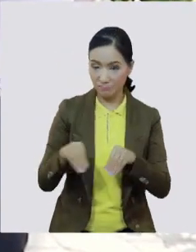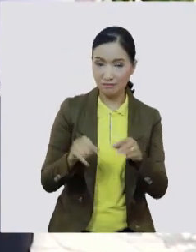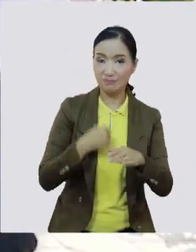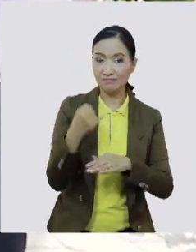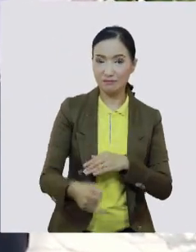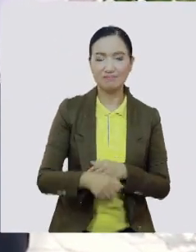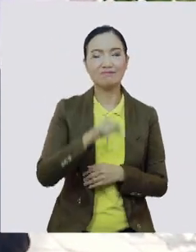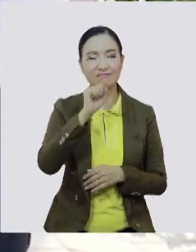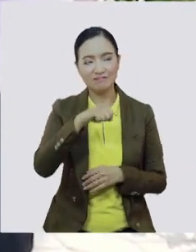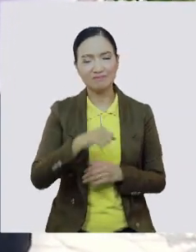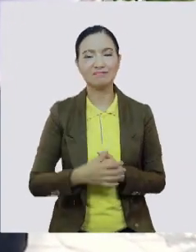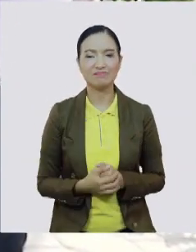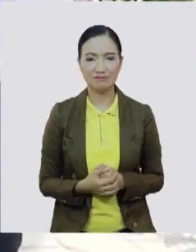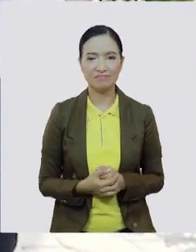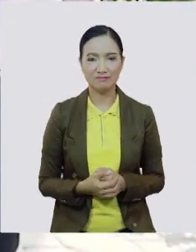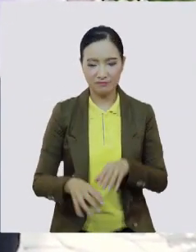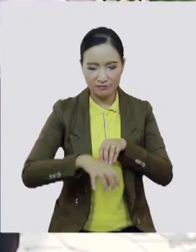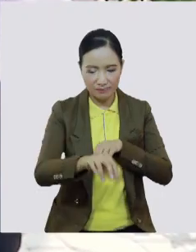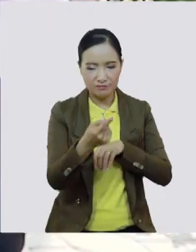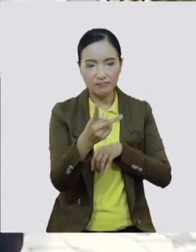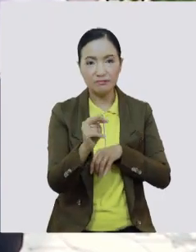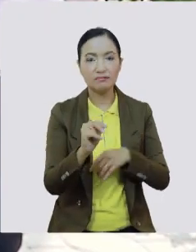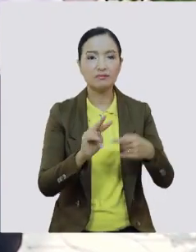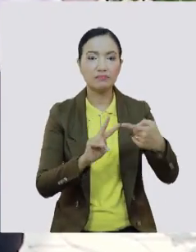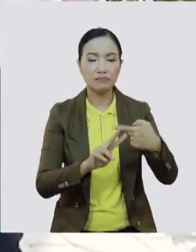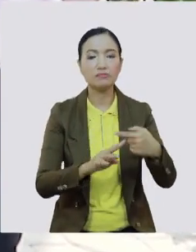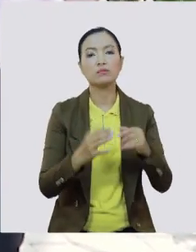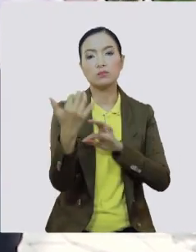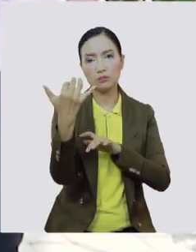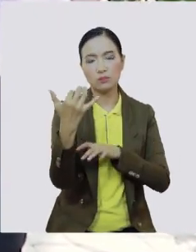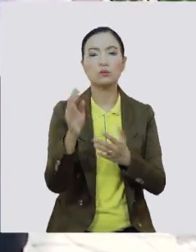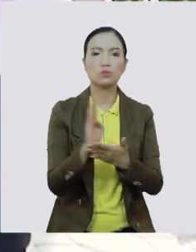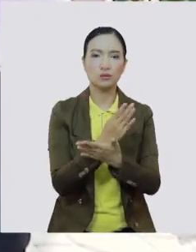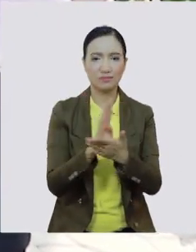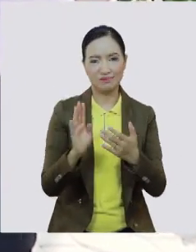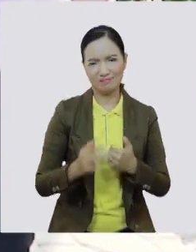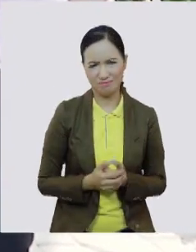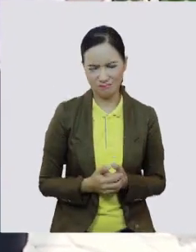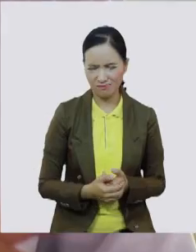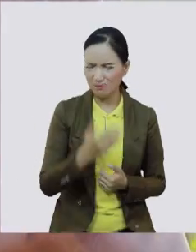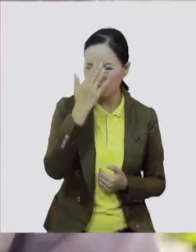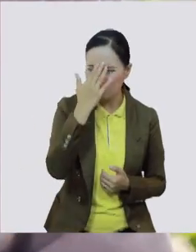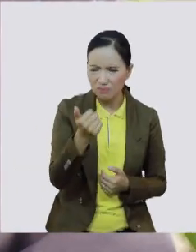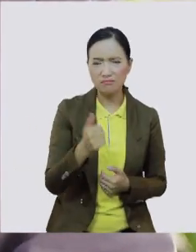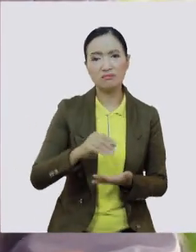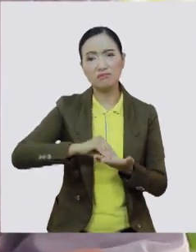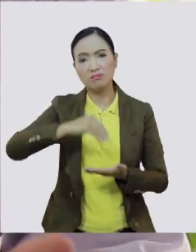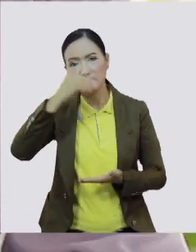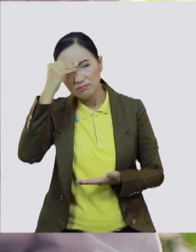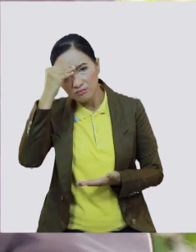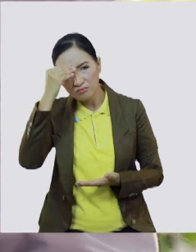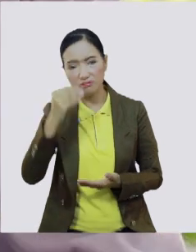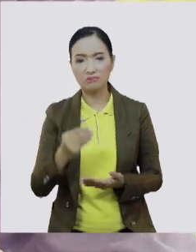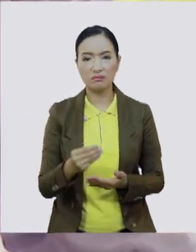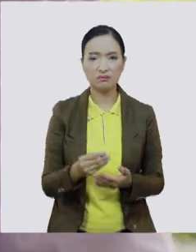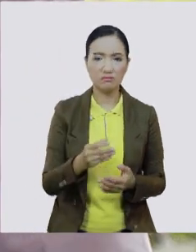ล้จบแล้วนี่ครับ ใกล้แล้วค่ะ คณะอะไร คอมพิวเตอร์ธุรกิจค่ะ ทำไมเรายังถึงต้องเรียนไปด้วยและเป็นนัก